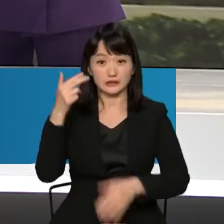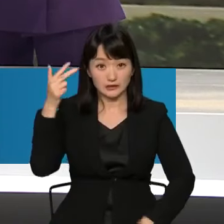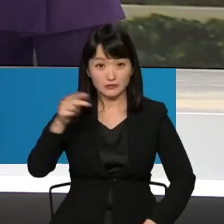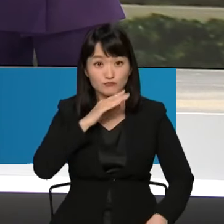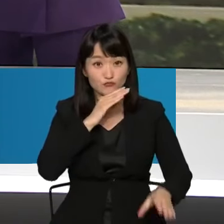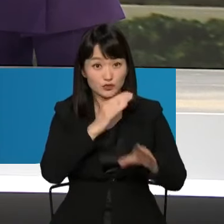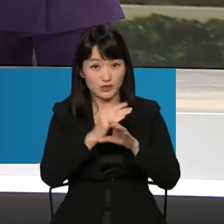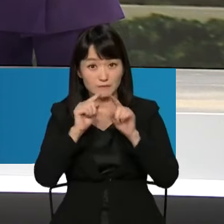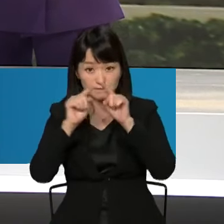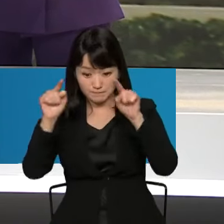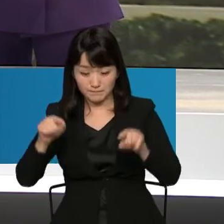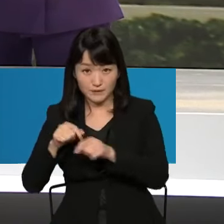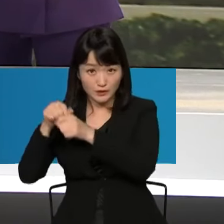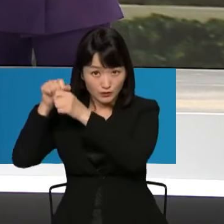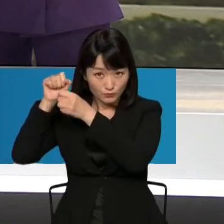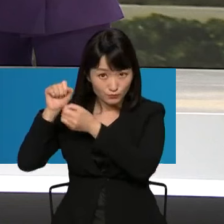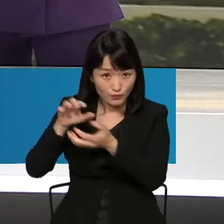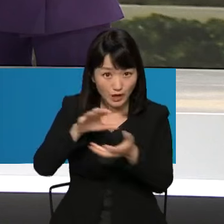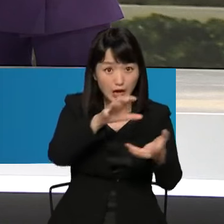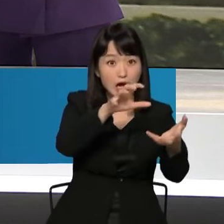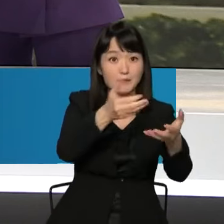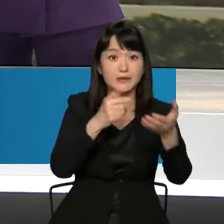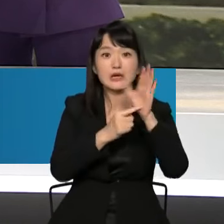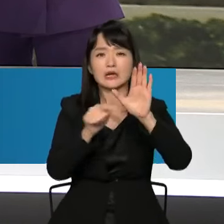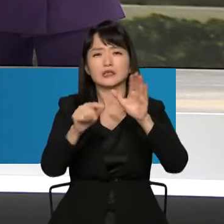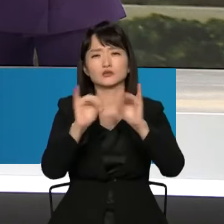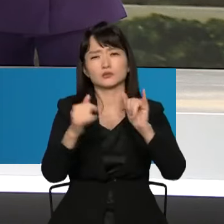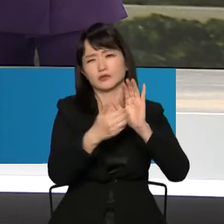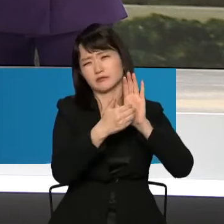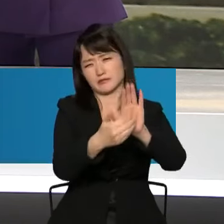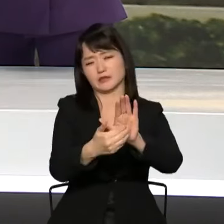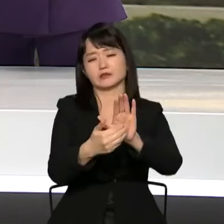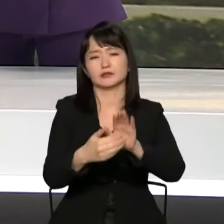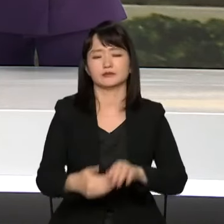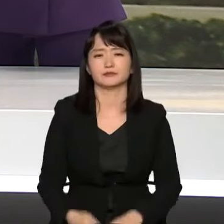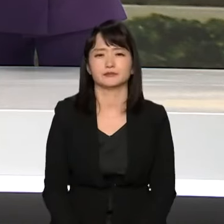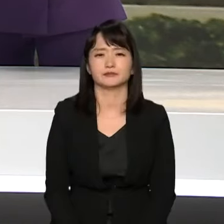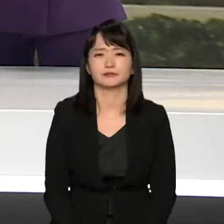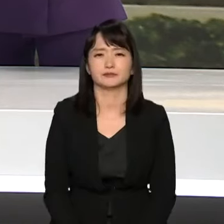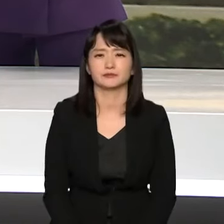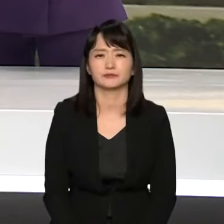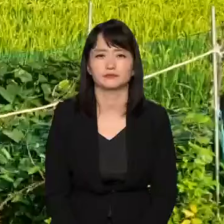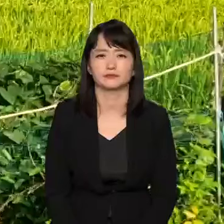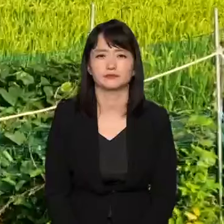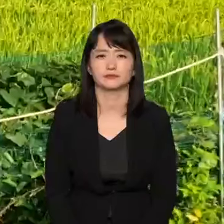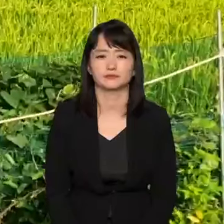전단을 또 날리겠다고 예고했고 주민들은 이를 막기로 했습니다. 윤재영 기자입니다.